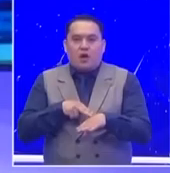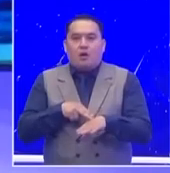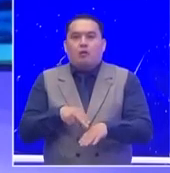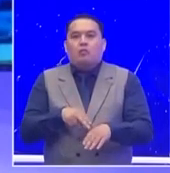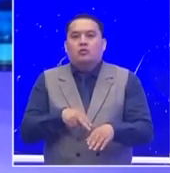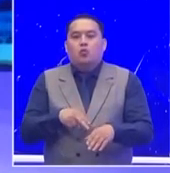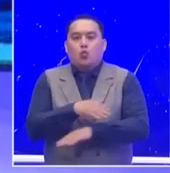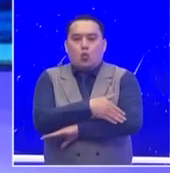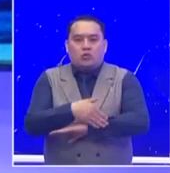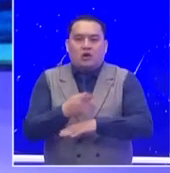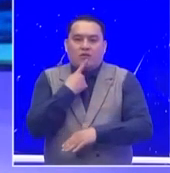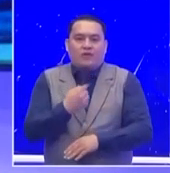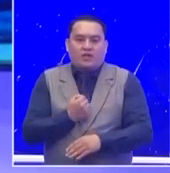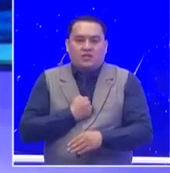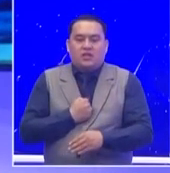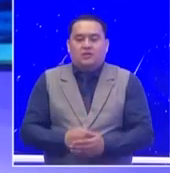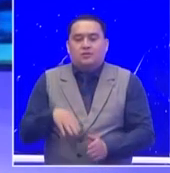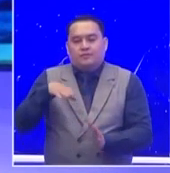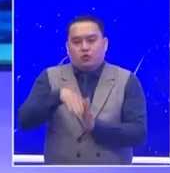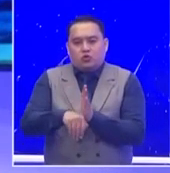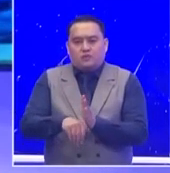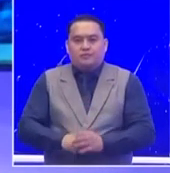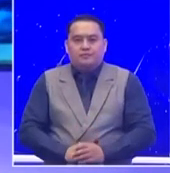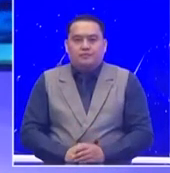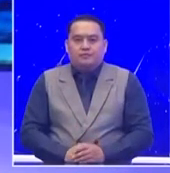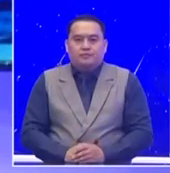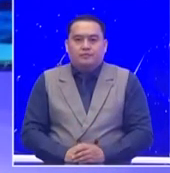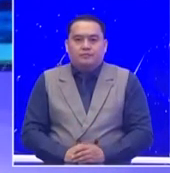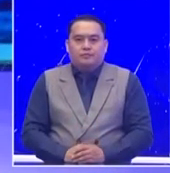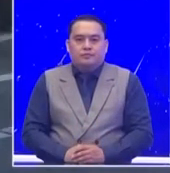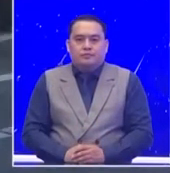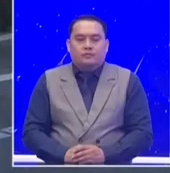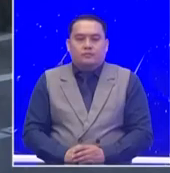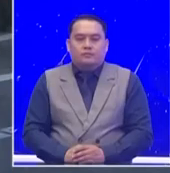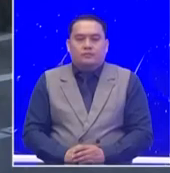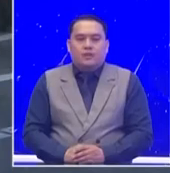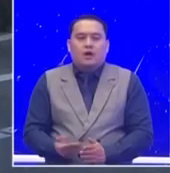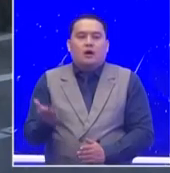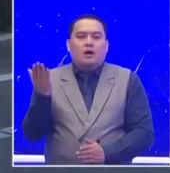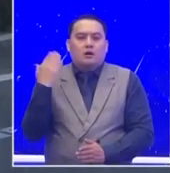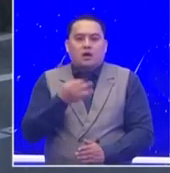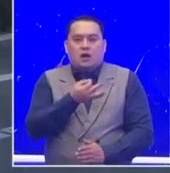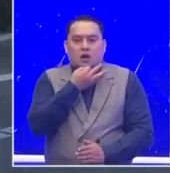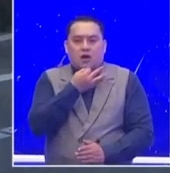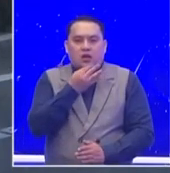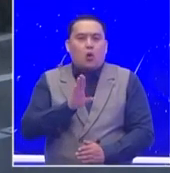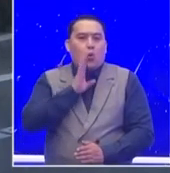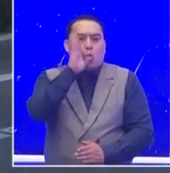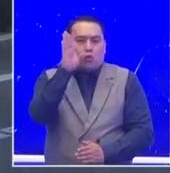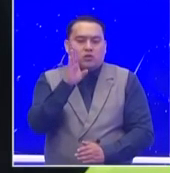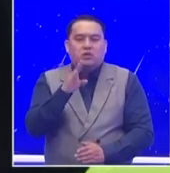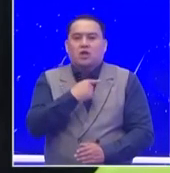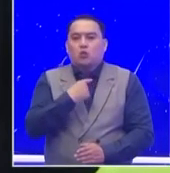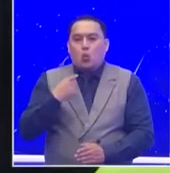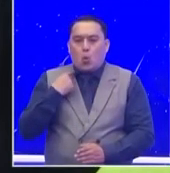патрулям добавились военные полицейские, рассказывает Антон Хатиновский. Раннее утро. На плацу управления полиции